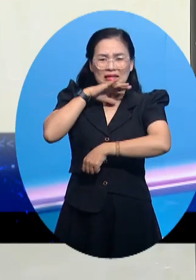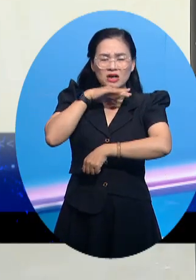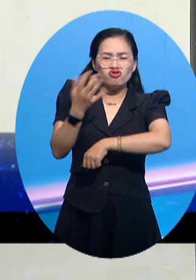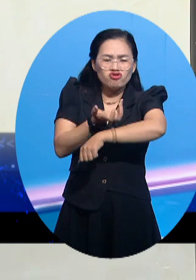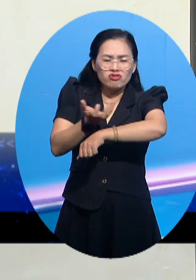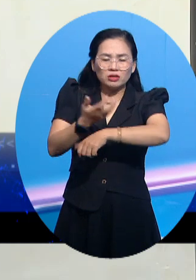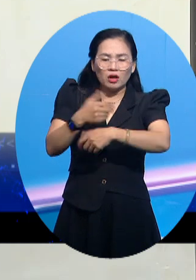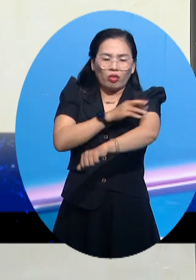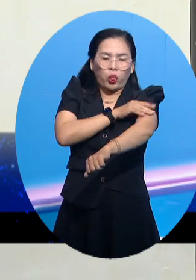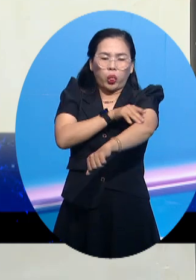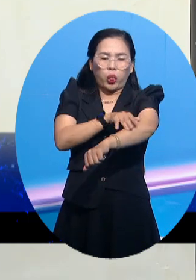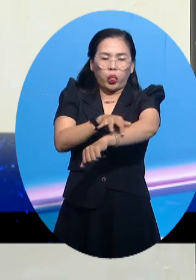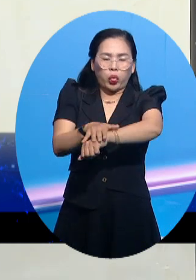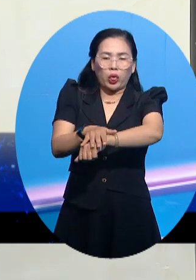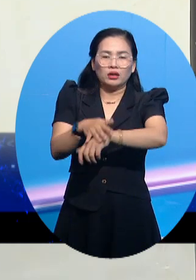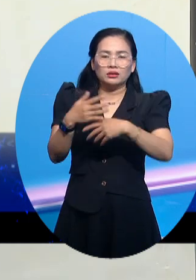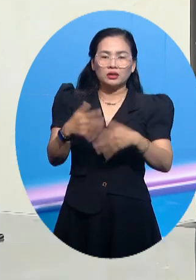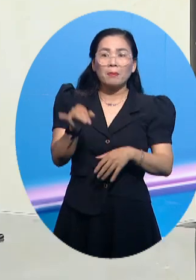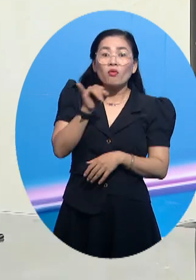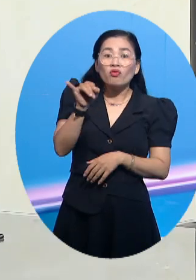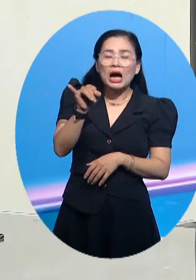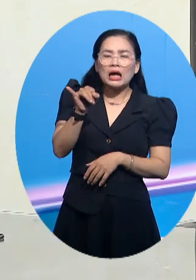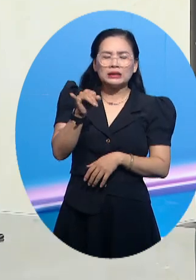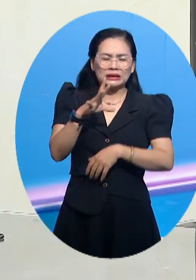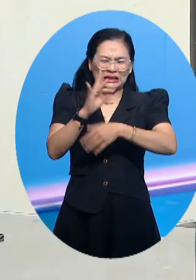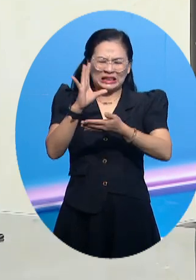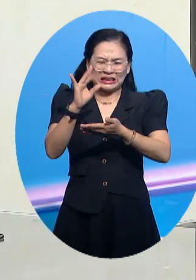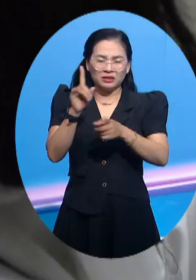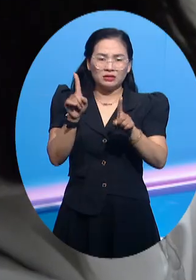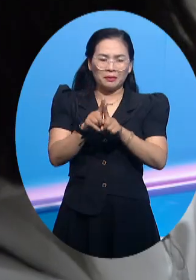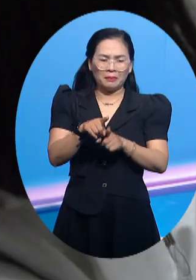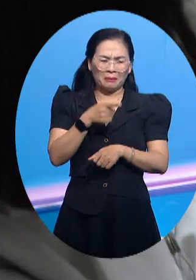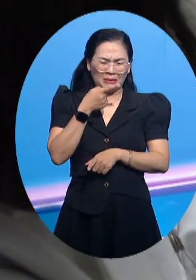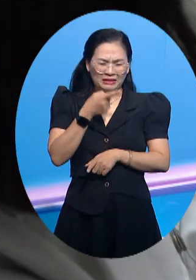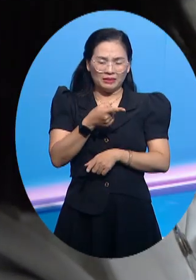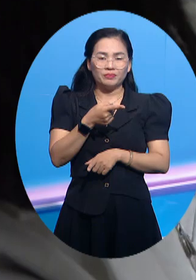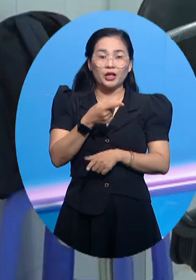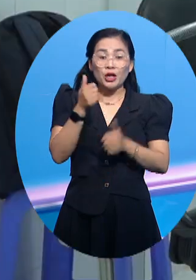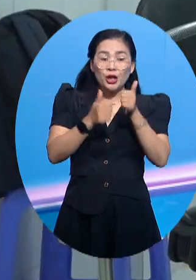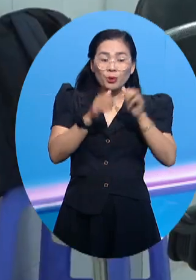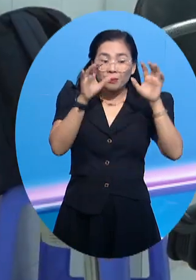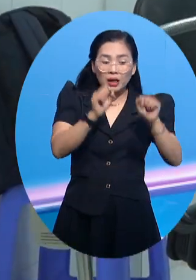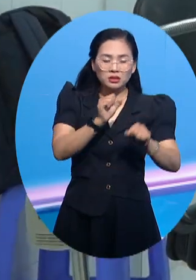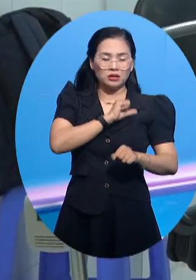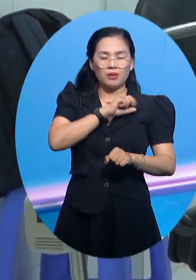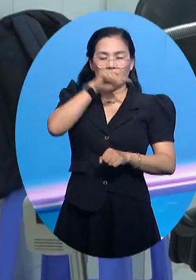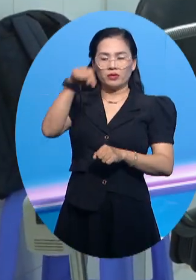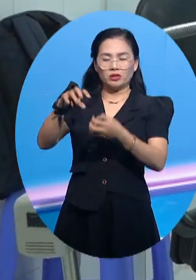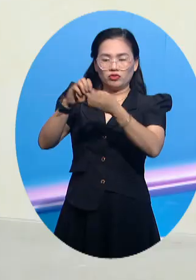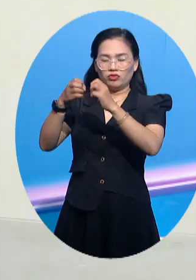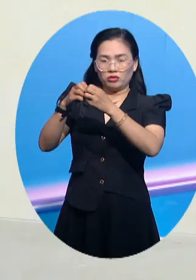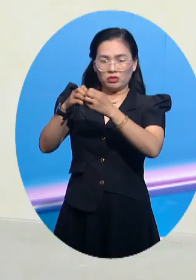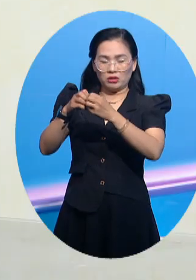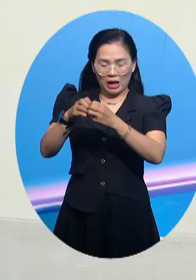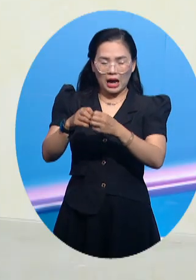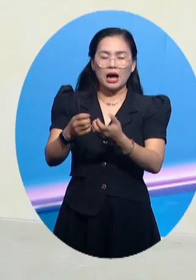lan rộng ra, đóng mài, màu vàng, mật ong rất là đặc trưng. Nếu được chẩn đoán sớm và điều trị đúng cách thì sẽ